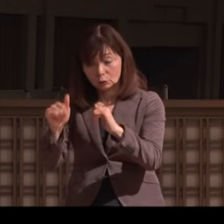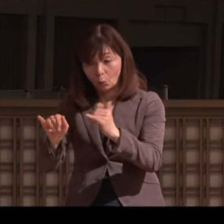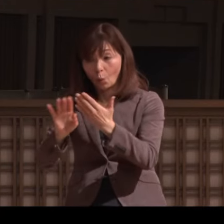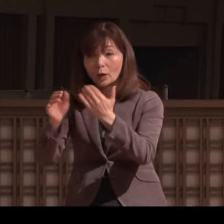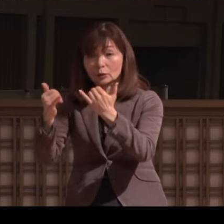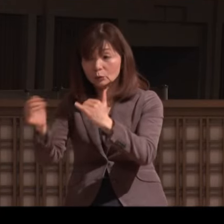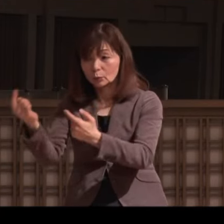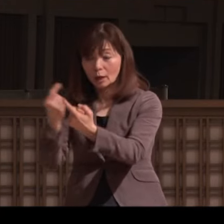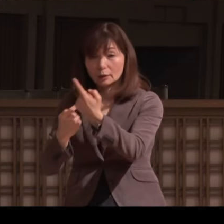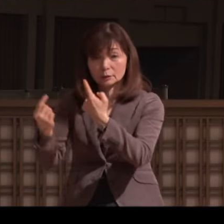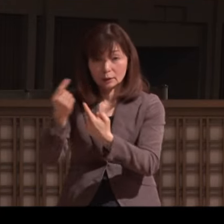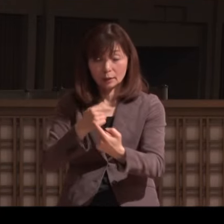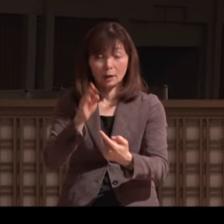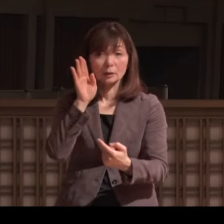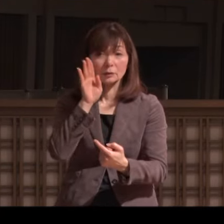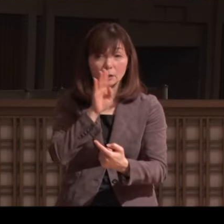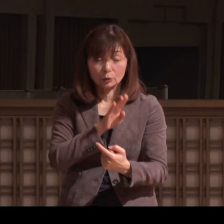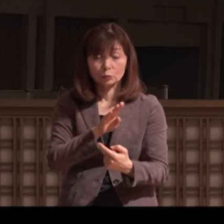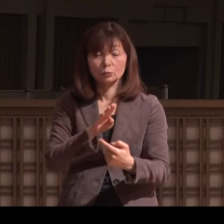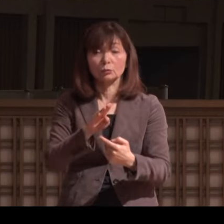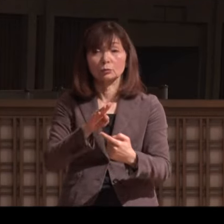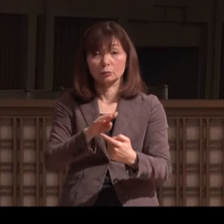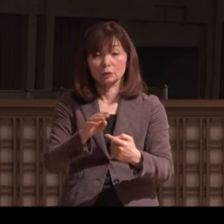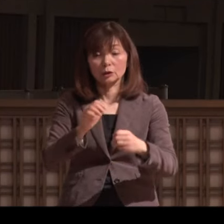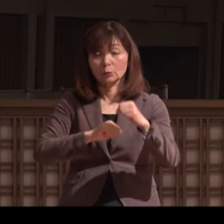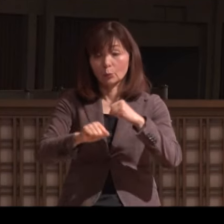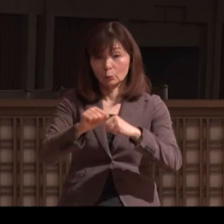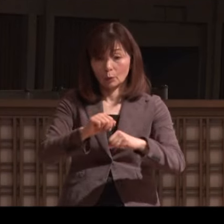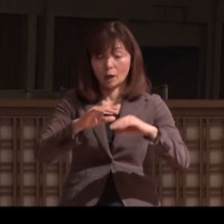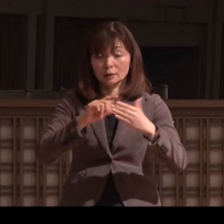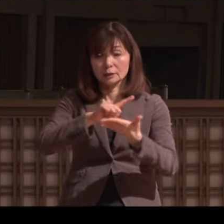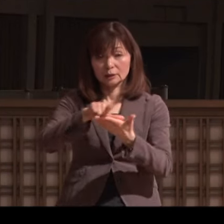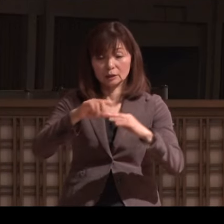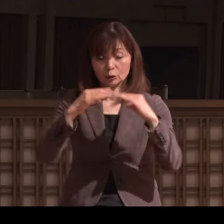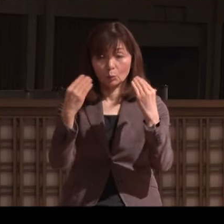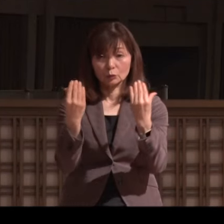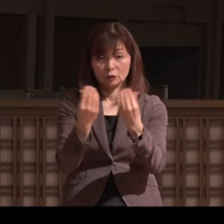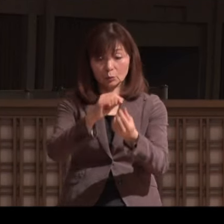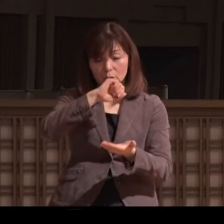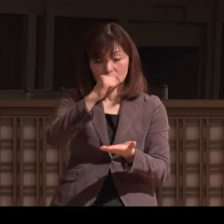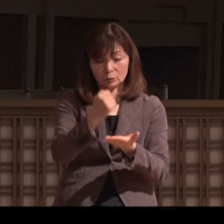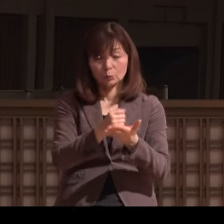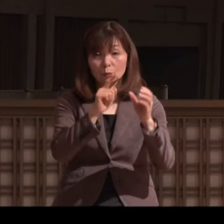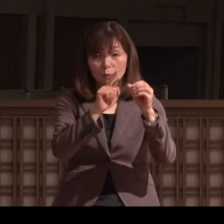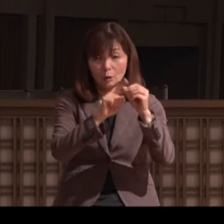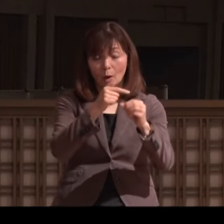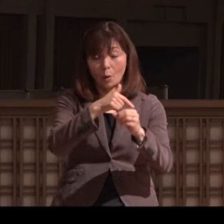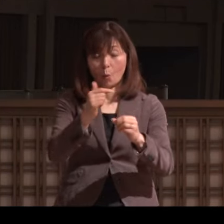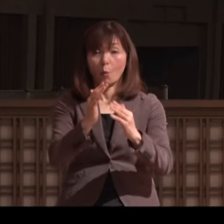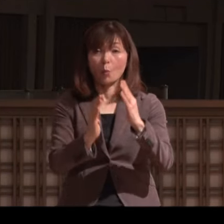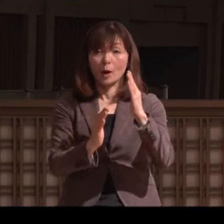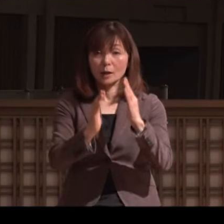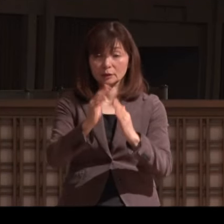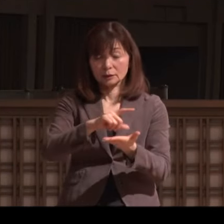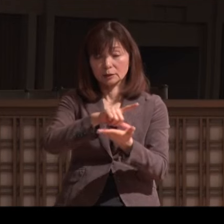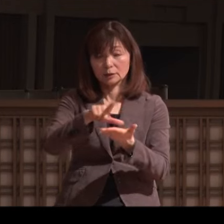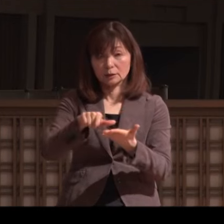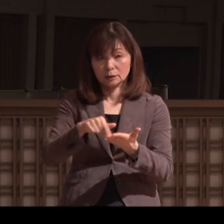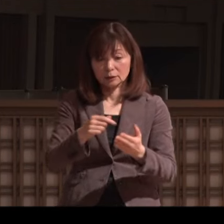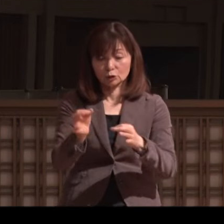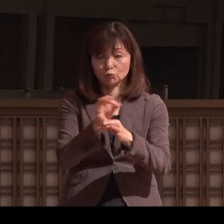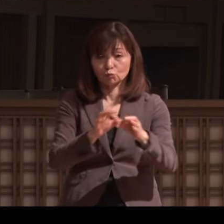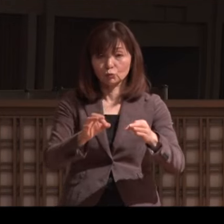参加しやすいものとすることによる地域コミュニティを実現するため大林学区地域運営委員会を